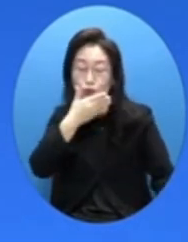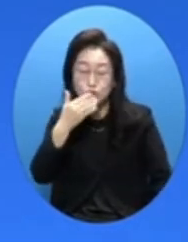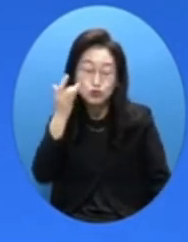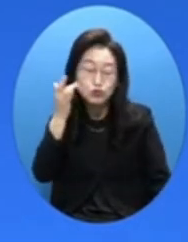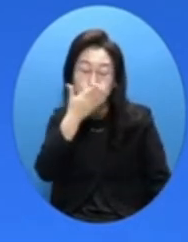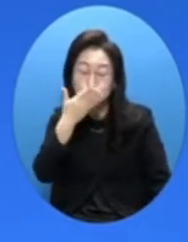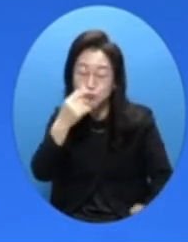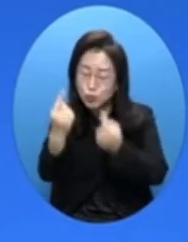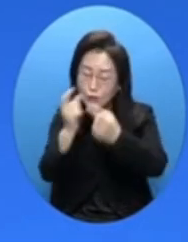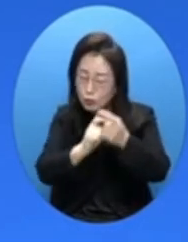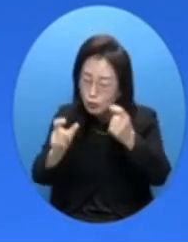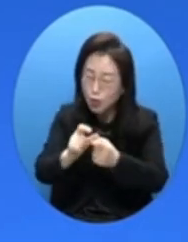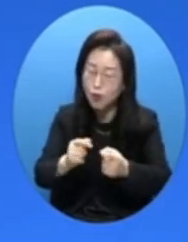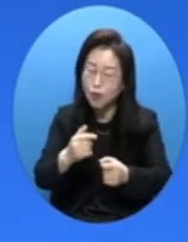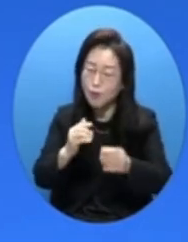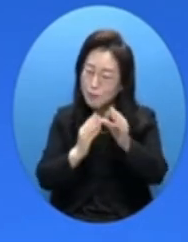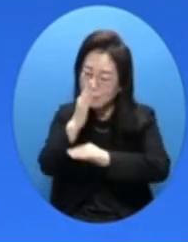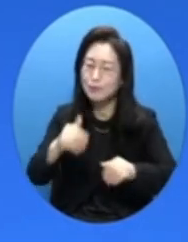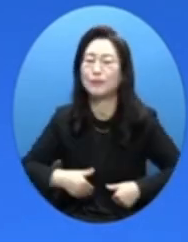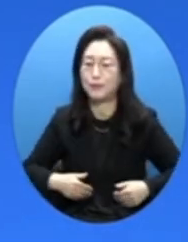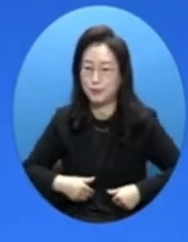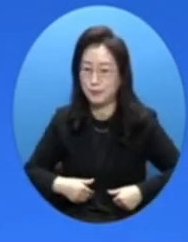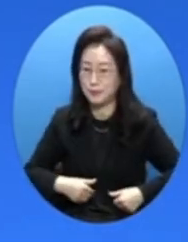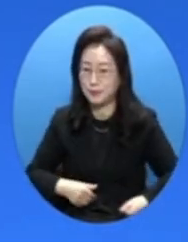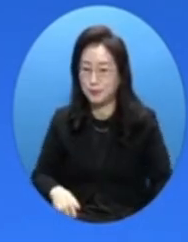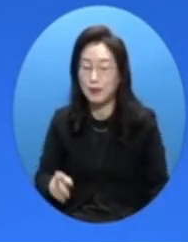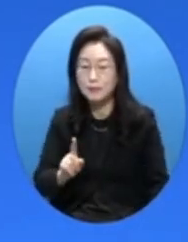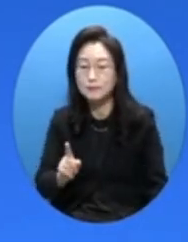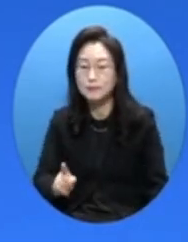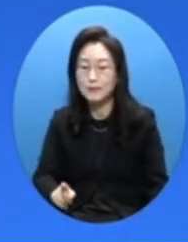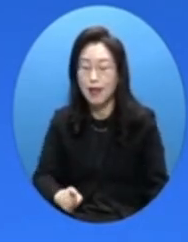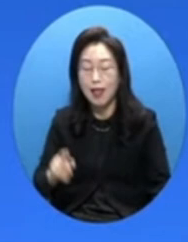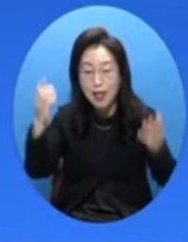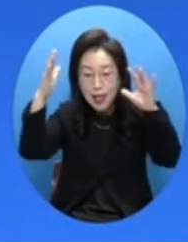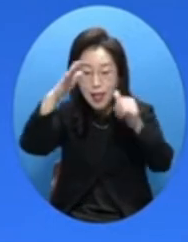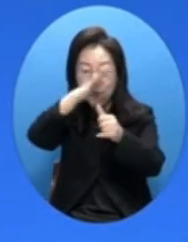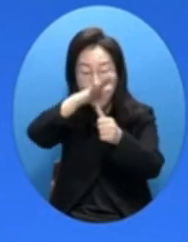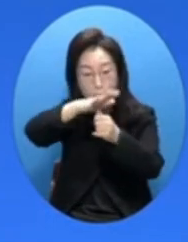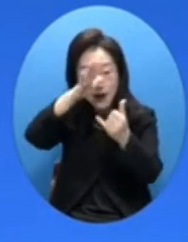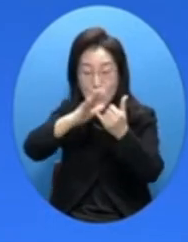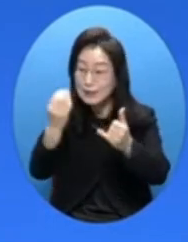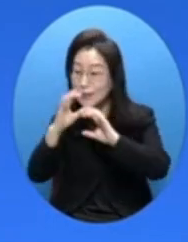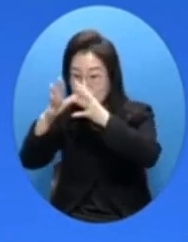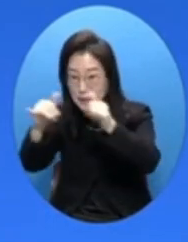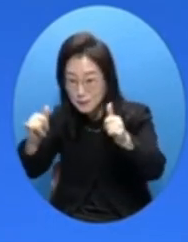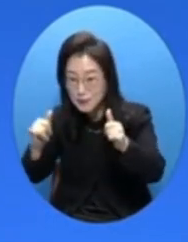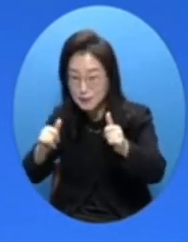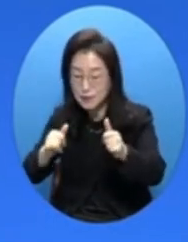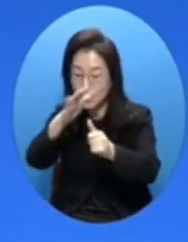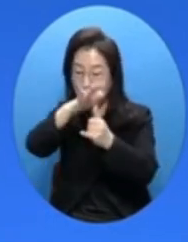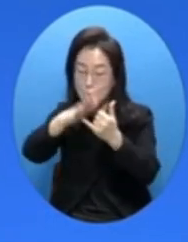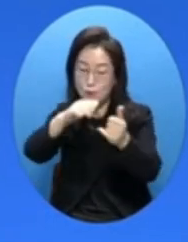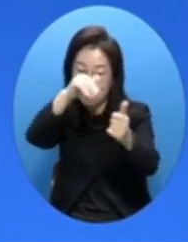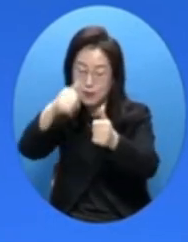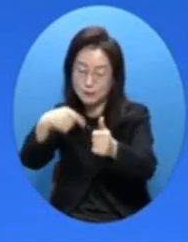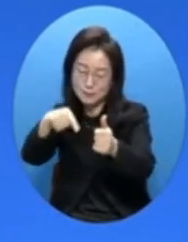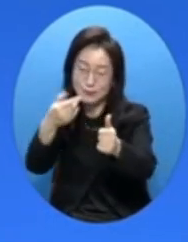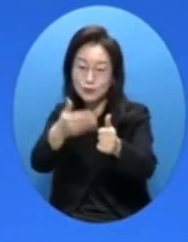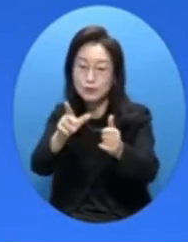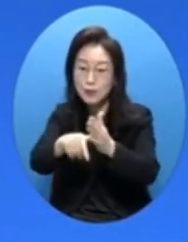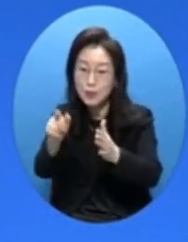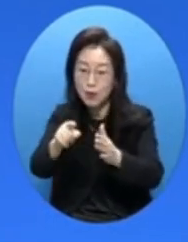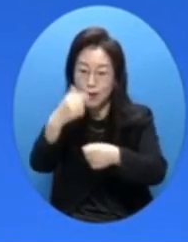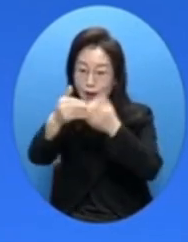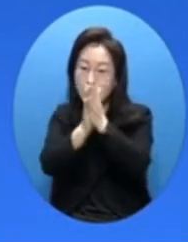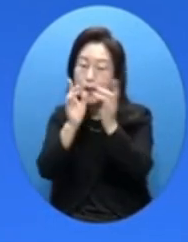되는 것입니다. 그래서 이스라엘 백성들이 어린아이들에게 성경책을 가르쳐줄 때 성경 말씀을 이 판에다가